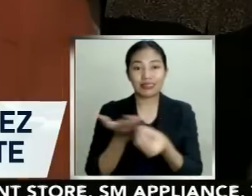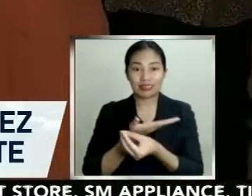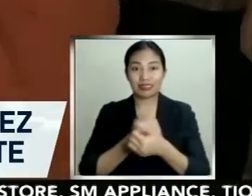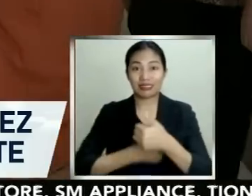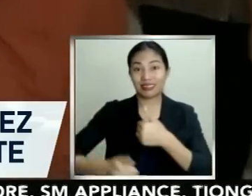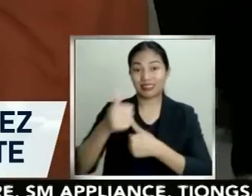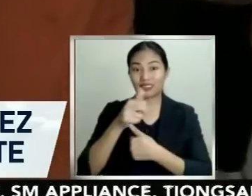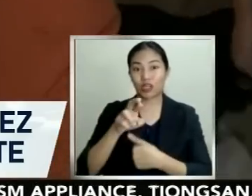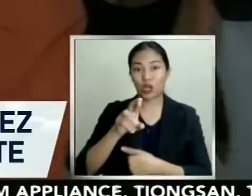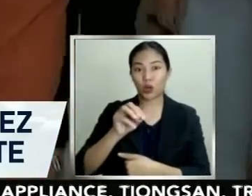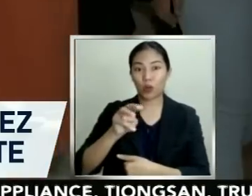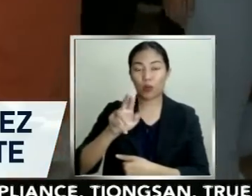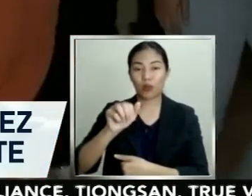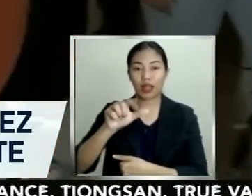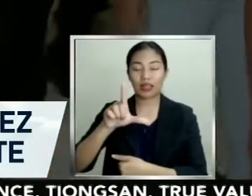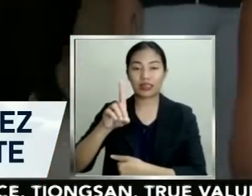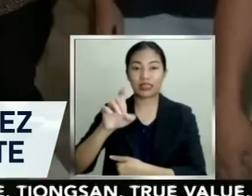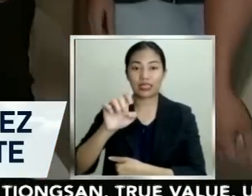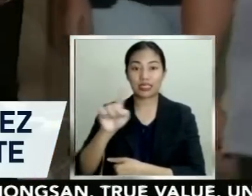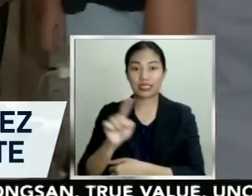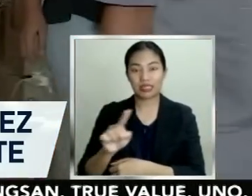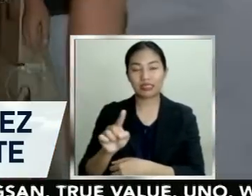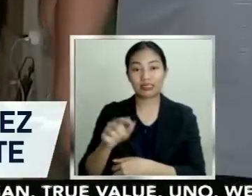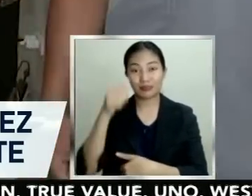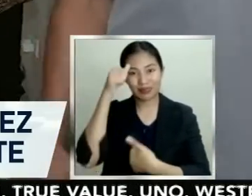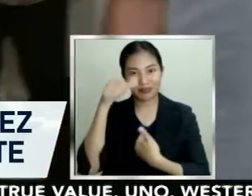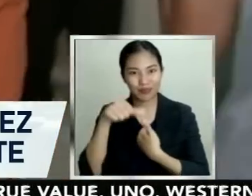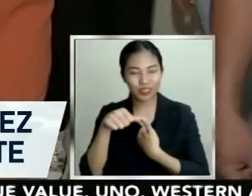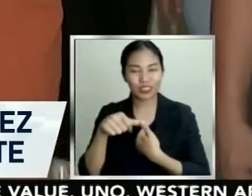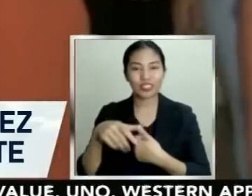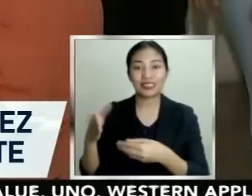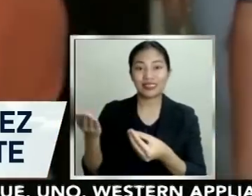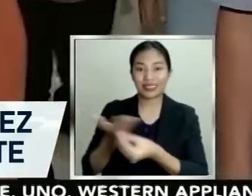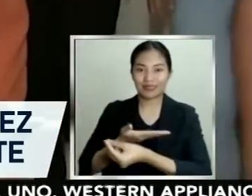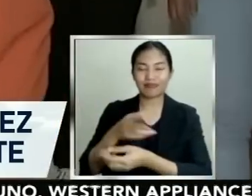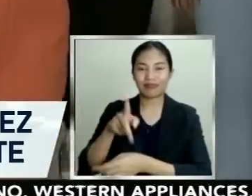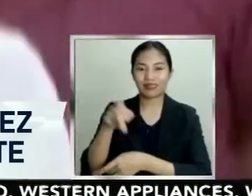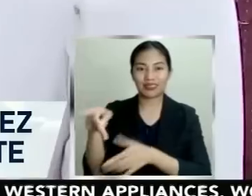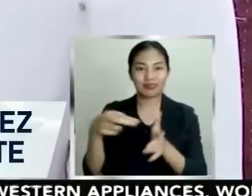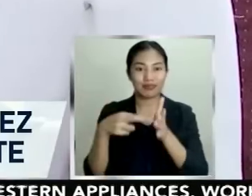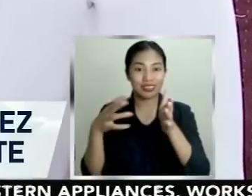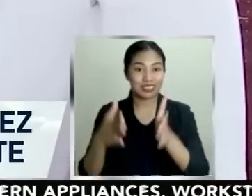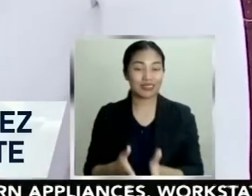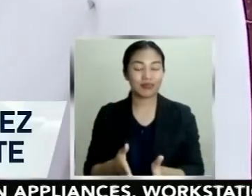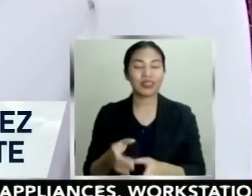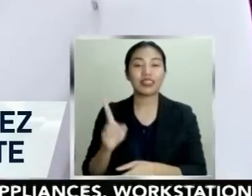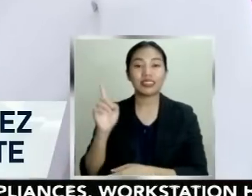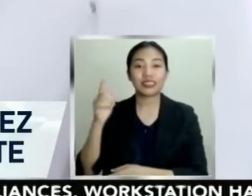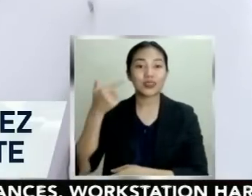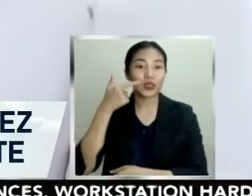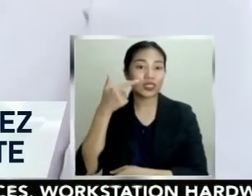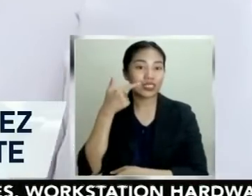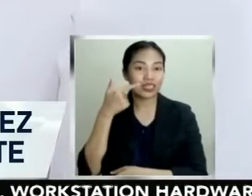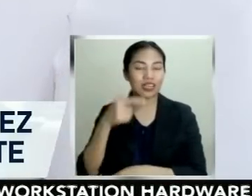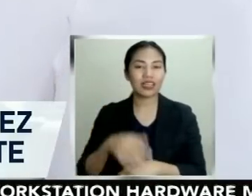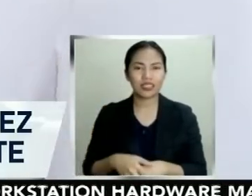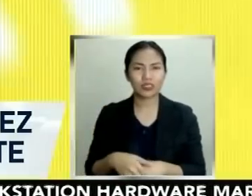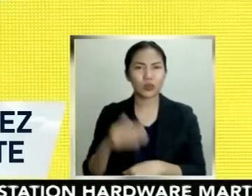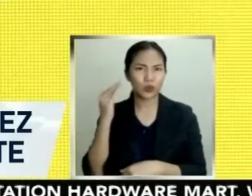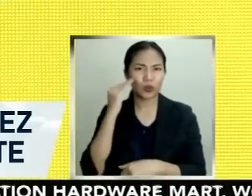kamakailan, natanggal bilang Senior Deputy Speaker si Pampanga Representative Gloria Macapagal Arroyo na kilalang malapit na kaalyado ng